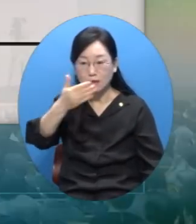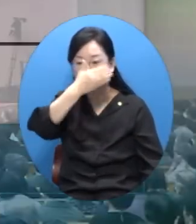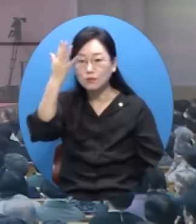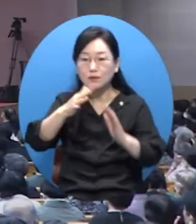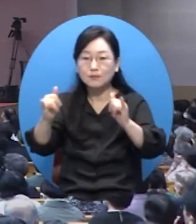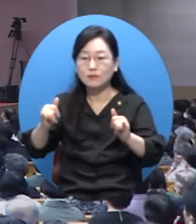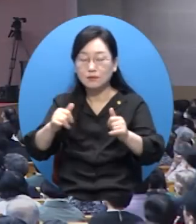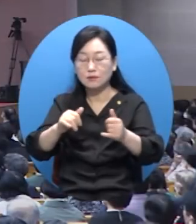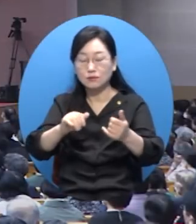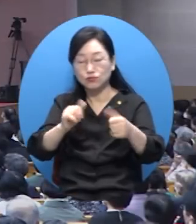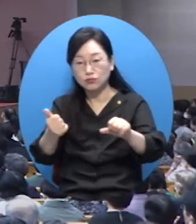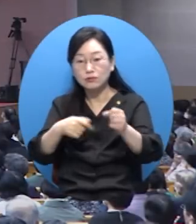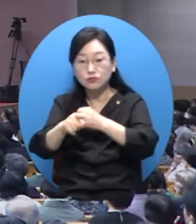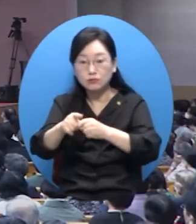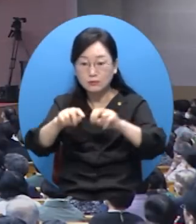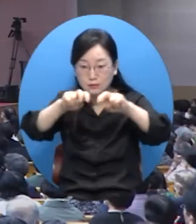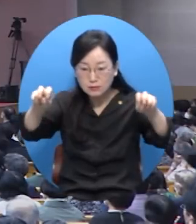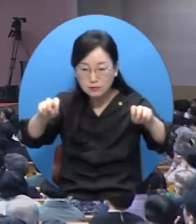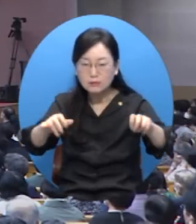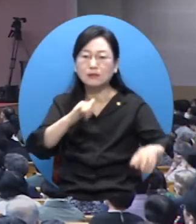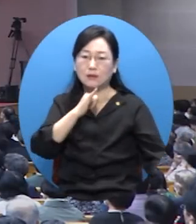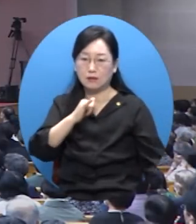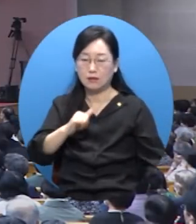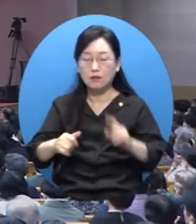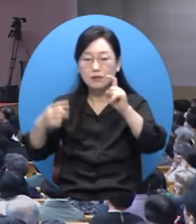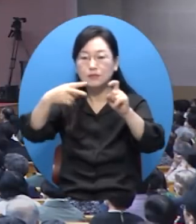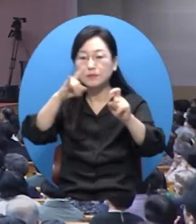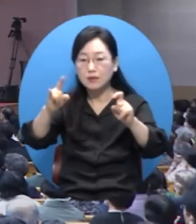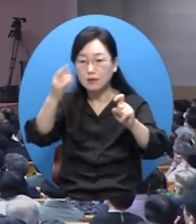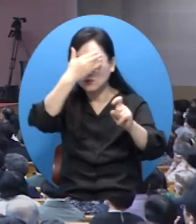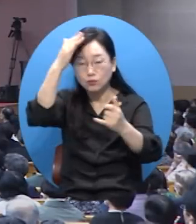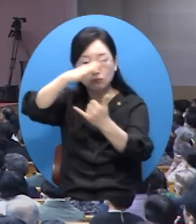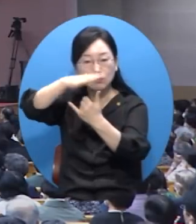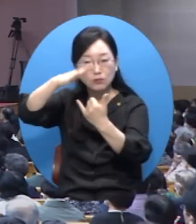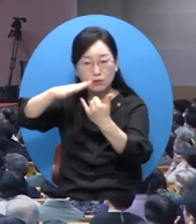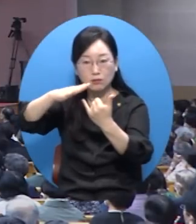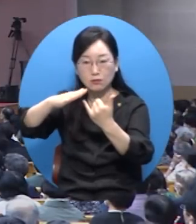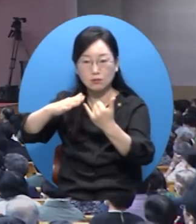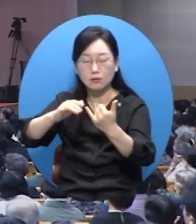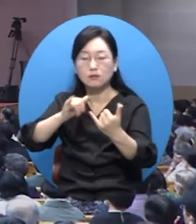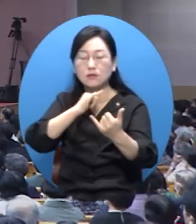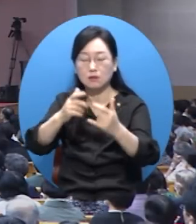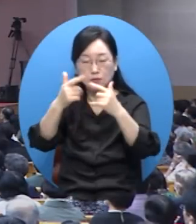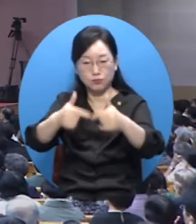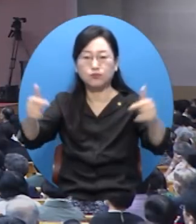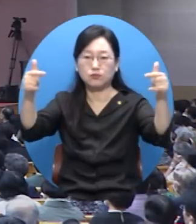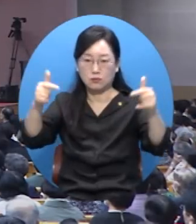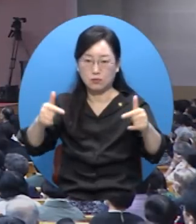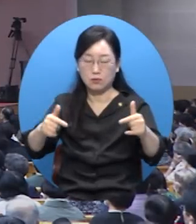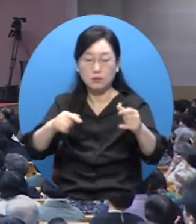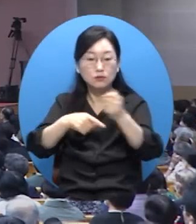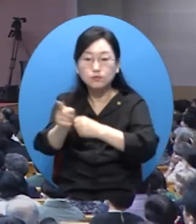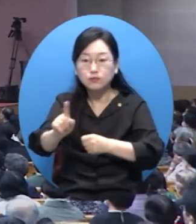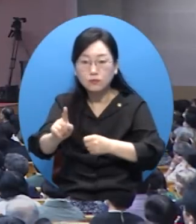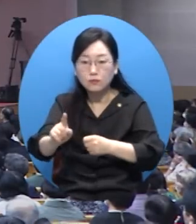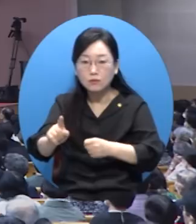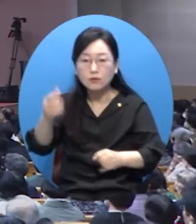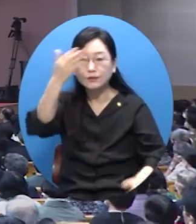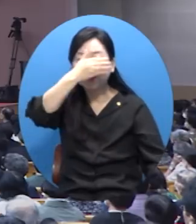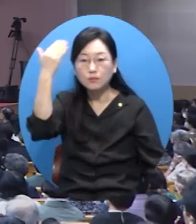원인 1위가 자살인데 10대 청소년 자살이 급증하고 있습니다. 자살의 원인 중 젊은 층의